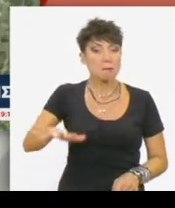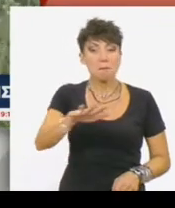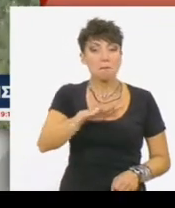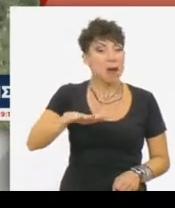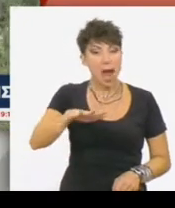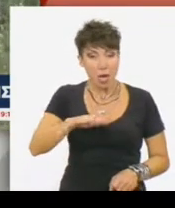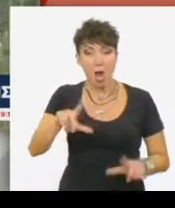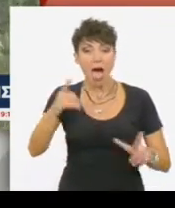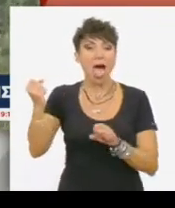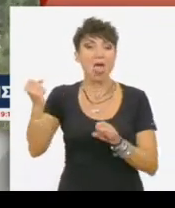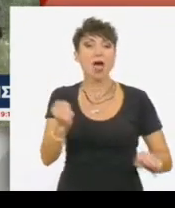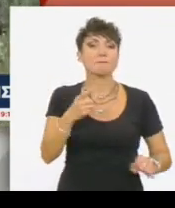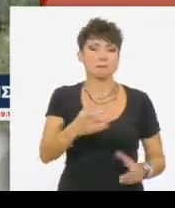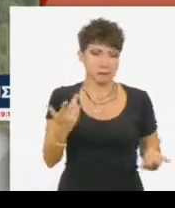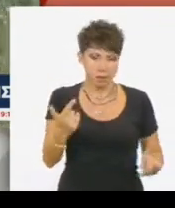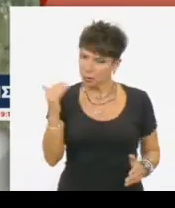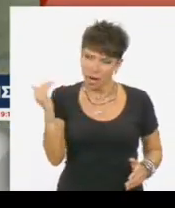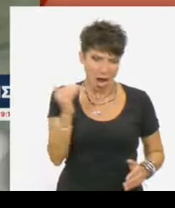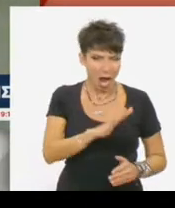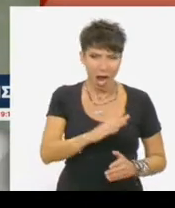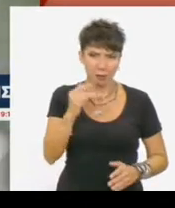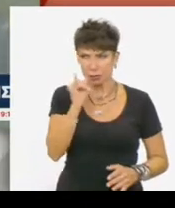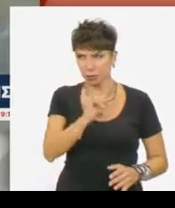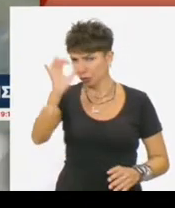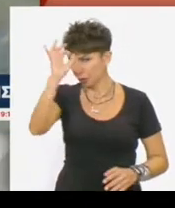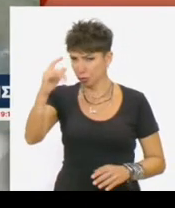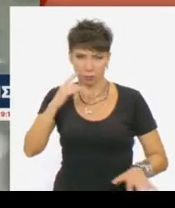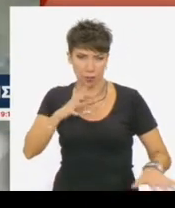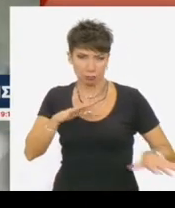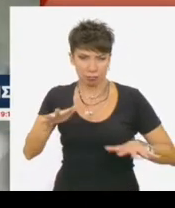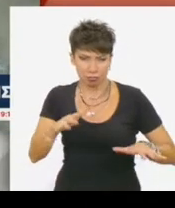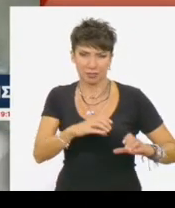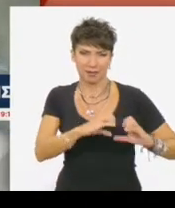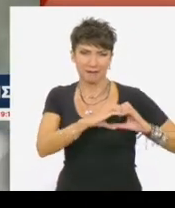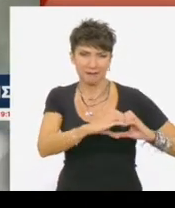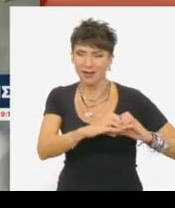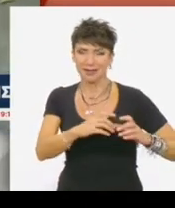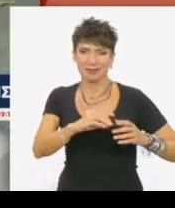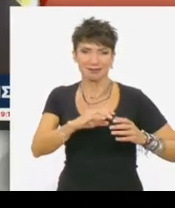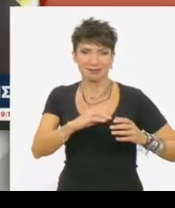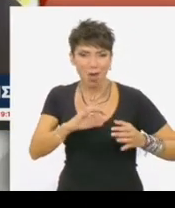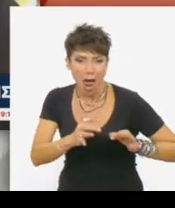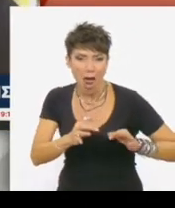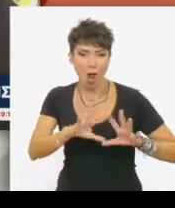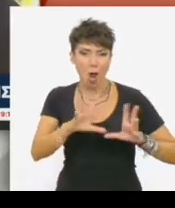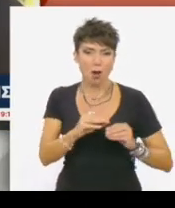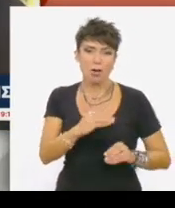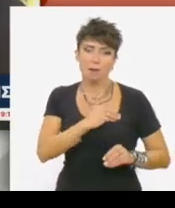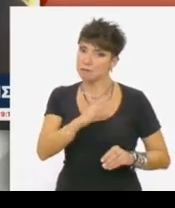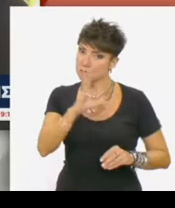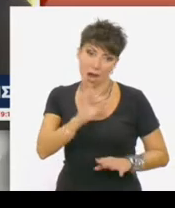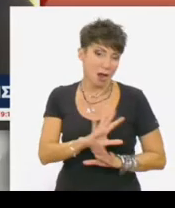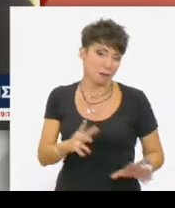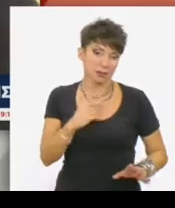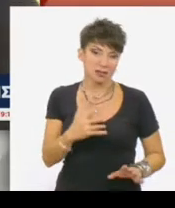Μεσονήσι του Αγίου Δημητρίου. Αμέσως ενημερώθηκε η αστυνομία και κινητοποιήθηκαν οι φιλοζωικές οργανώσεις της περιοχής. Λυπούμαστε γιατί